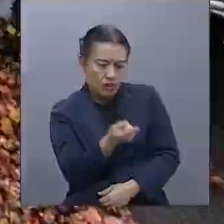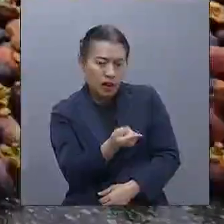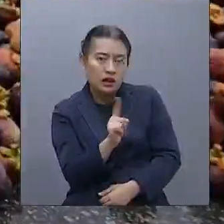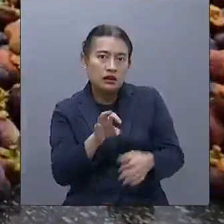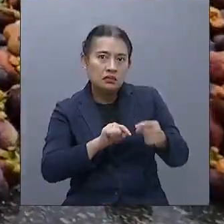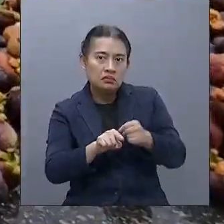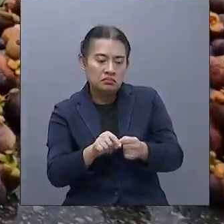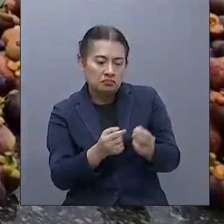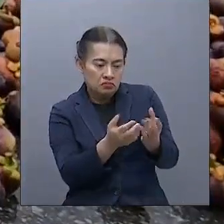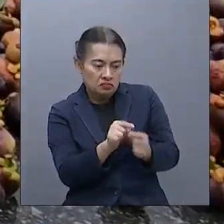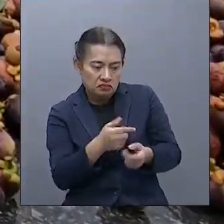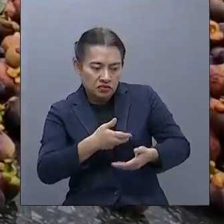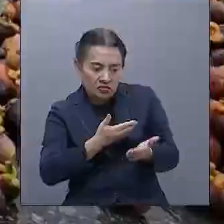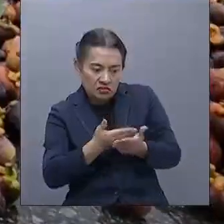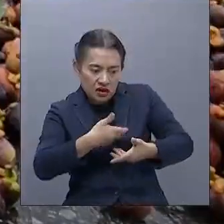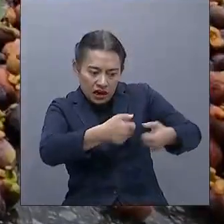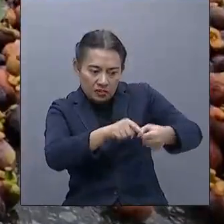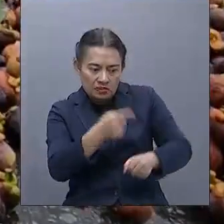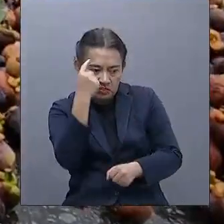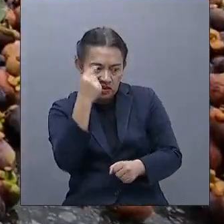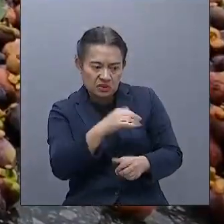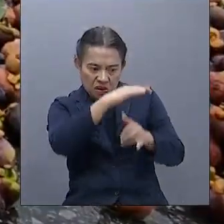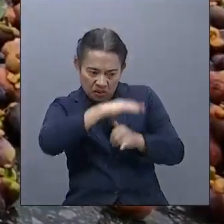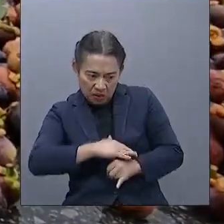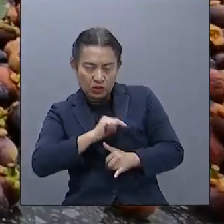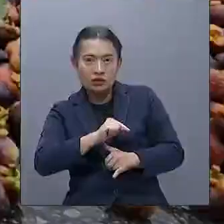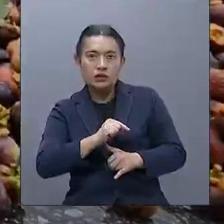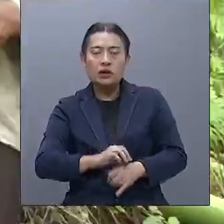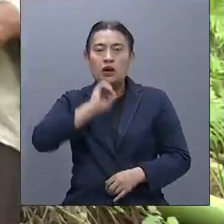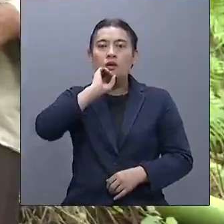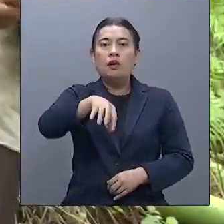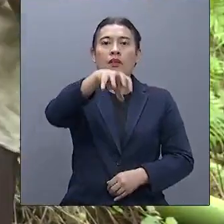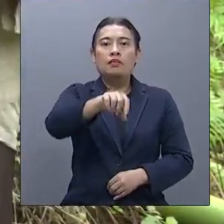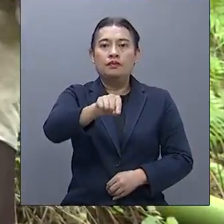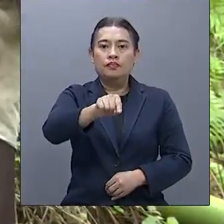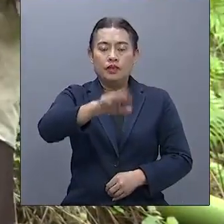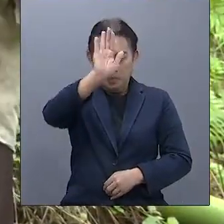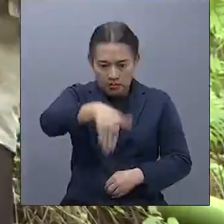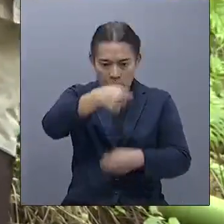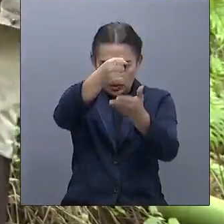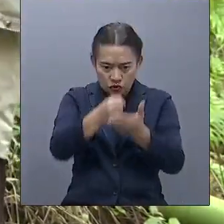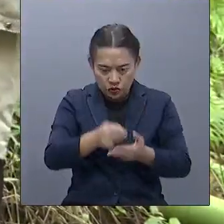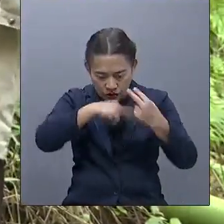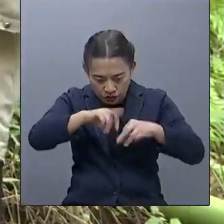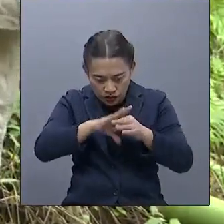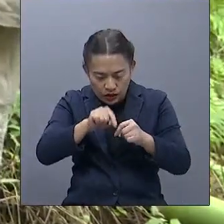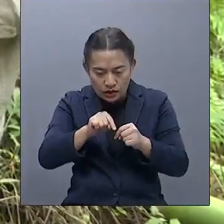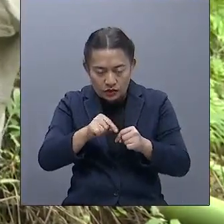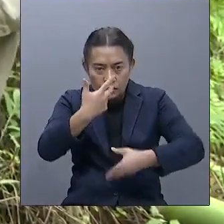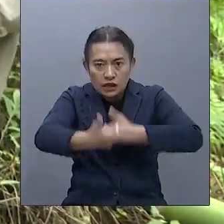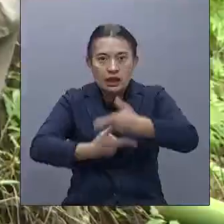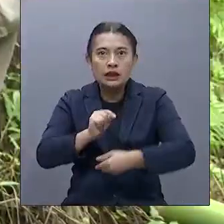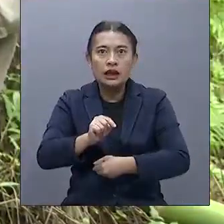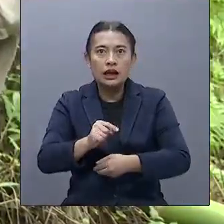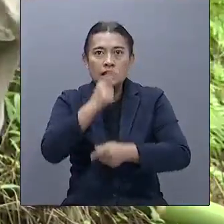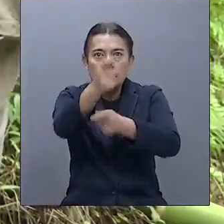ลงรับซื้อร่วมกันกดราคาจึงเรียกร้องหน่วยงานที่เกี่ยวข้องมาดูแลเพื่อควบคุมกลไกตลาดไม่ให้เ